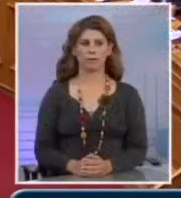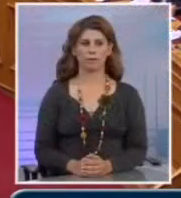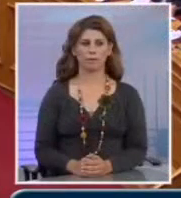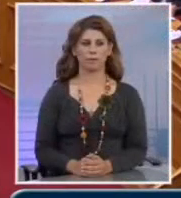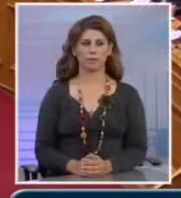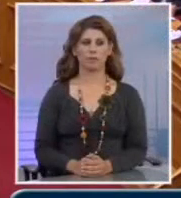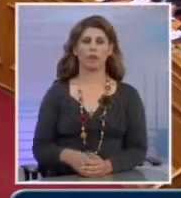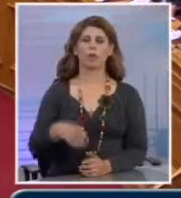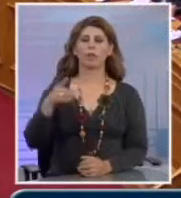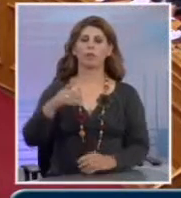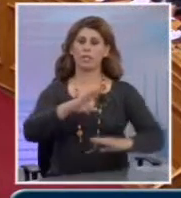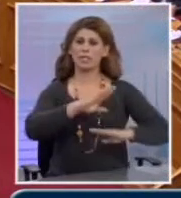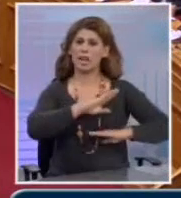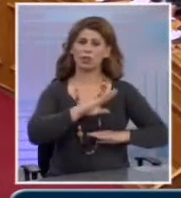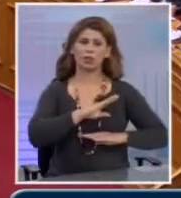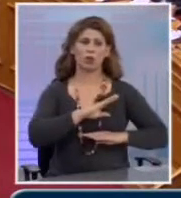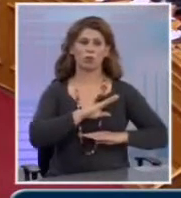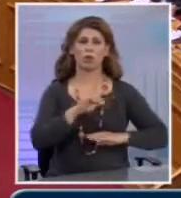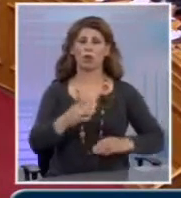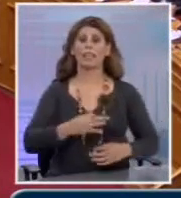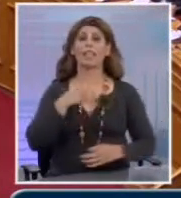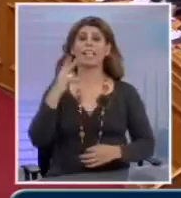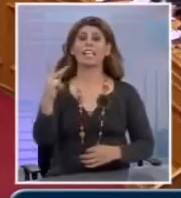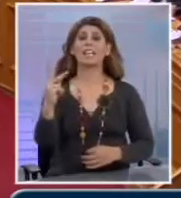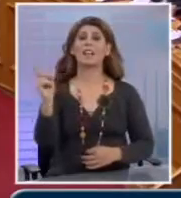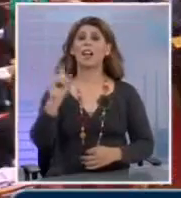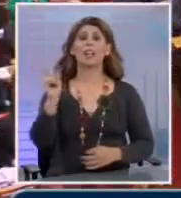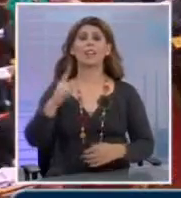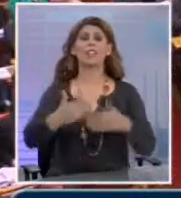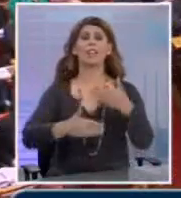ασφαλείας. Κύριε Κυριαζίδη, τα σώματα ασφαλείας.